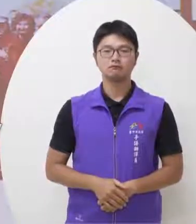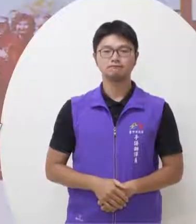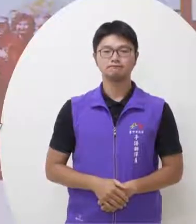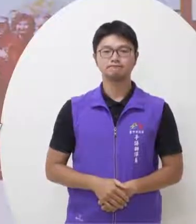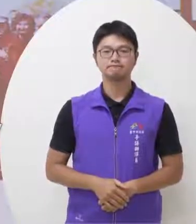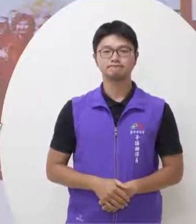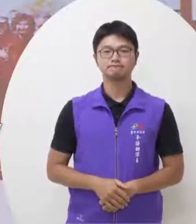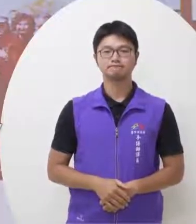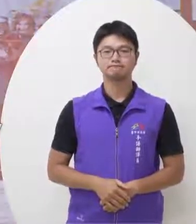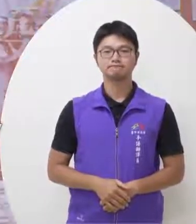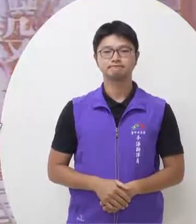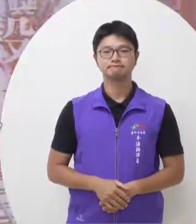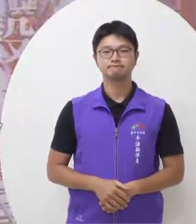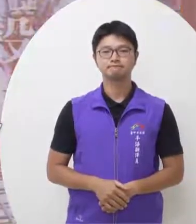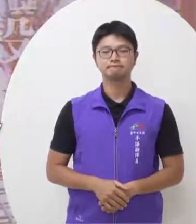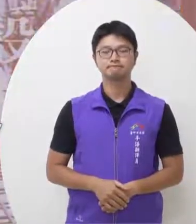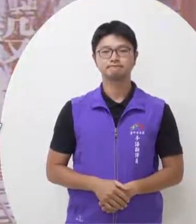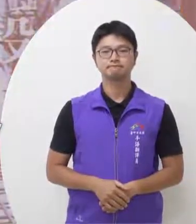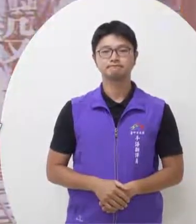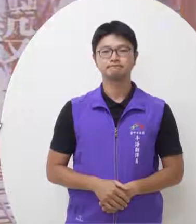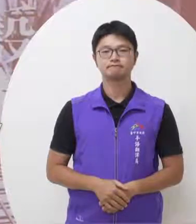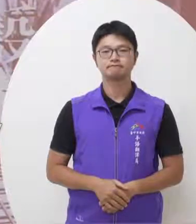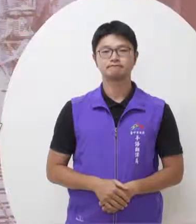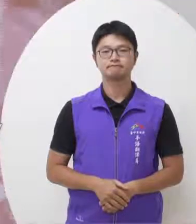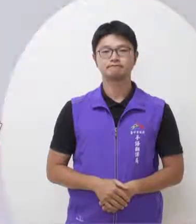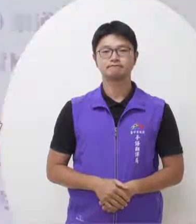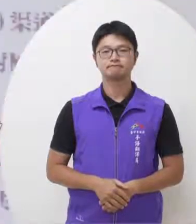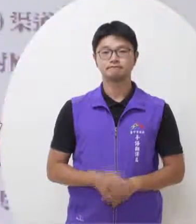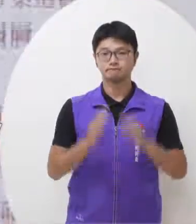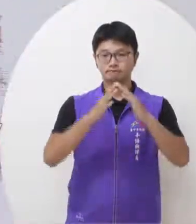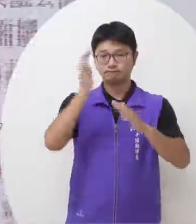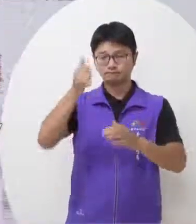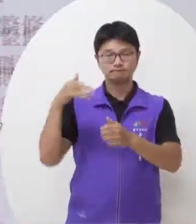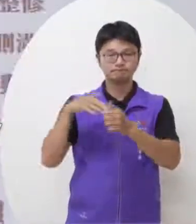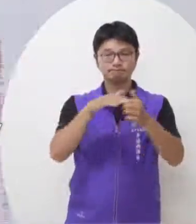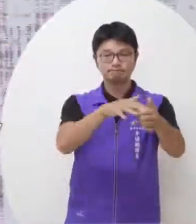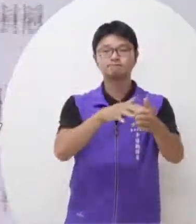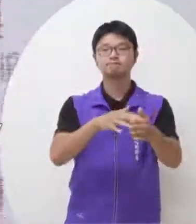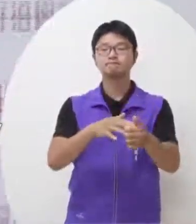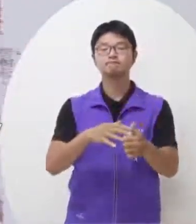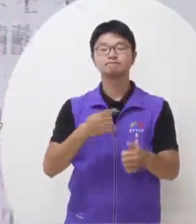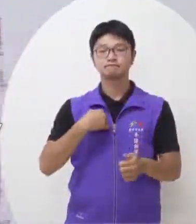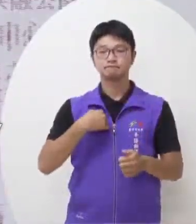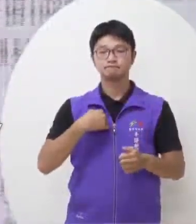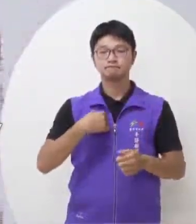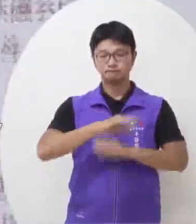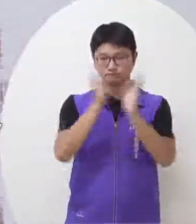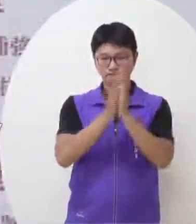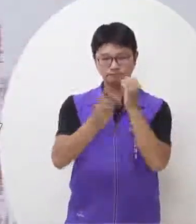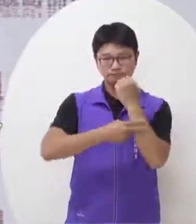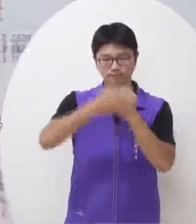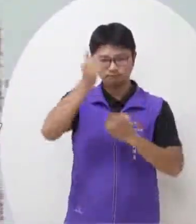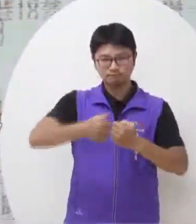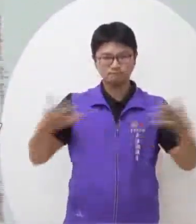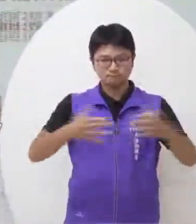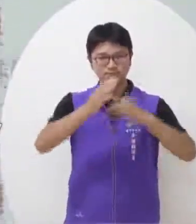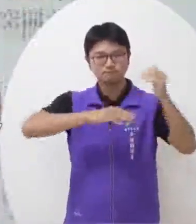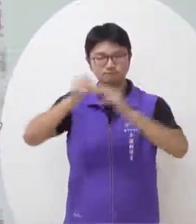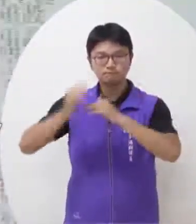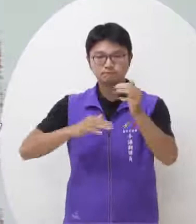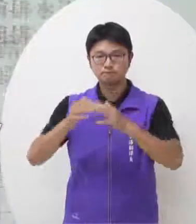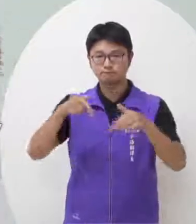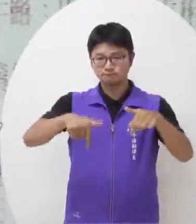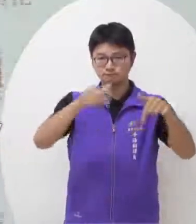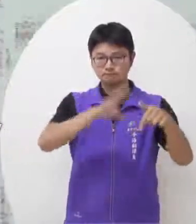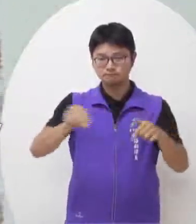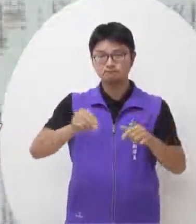那接下来我们跳过去，在市长的带领之下那我们所有里长共同打拼之下那西屯